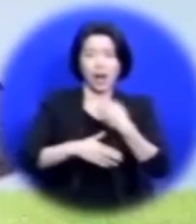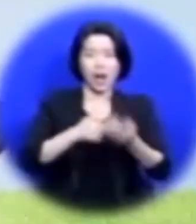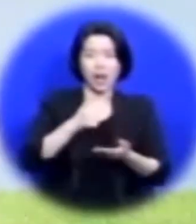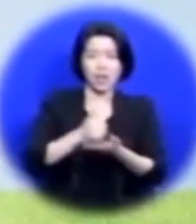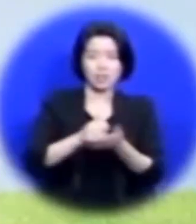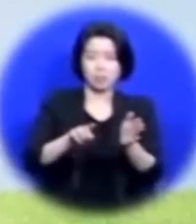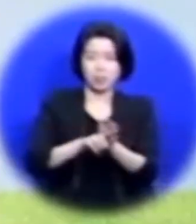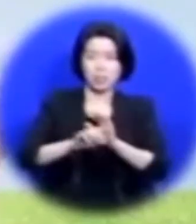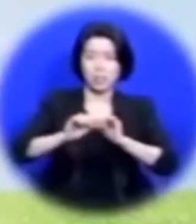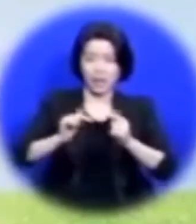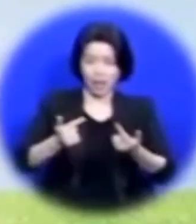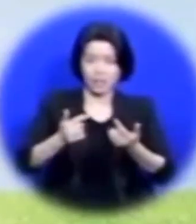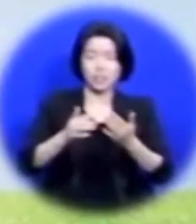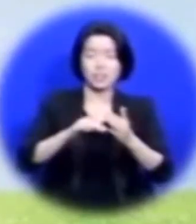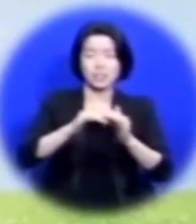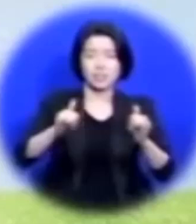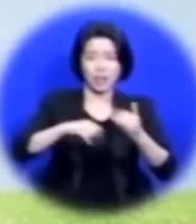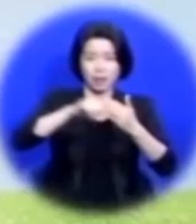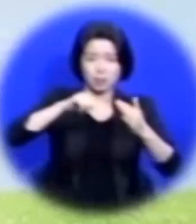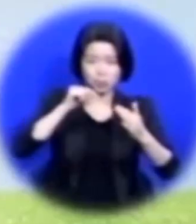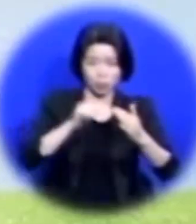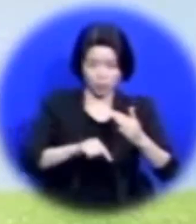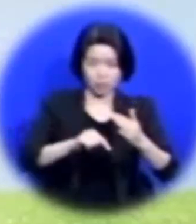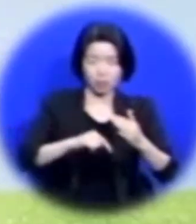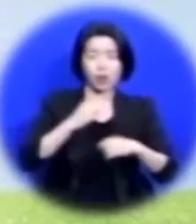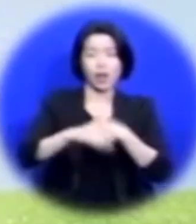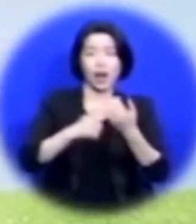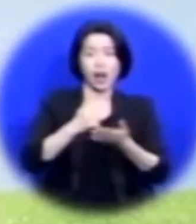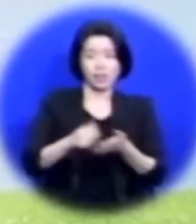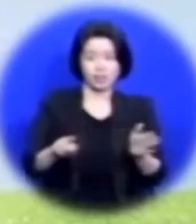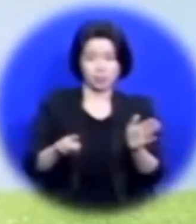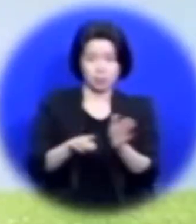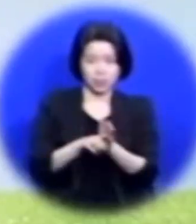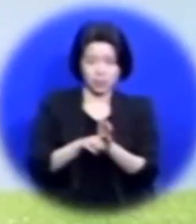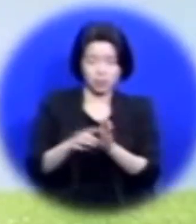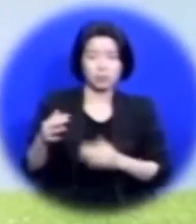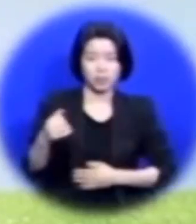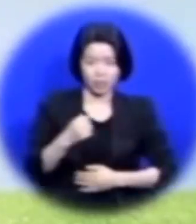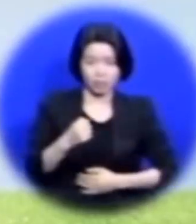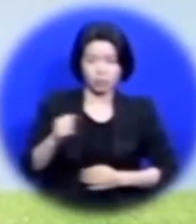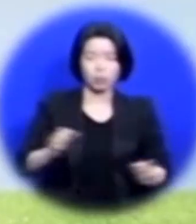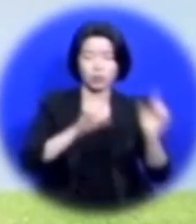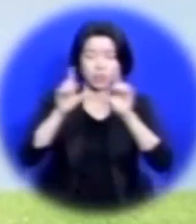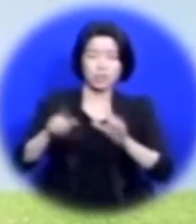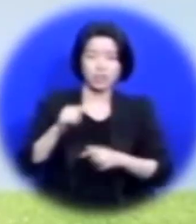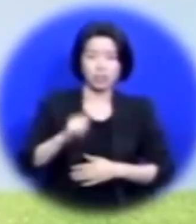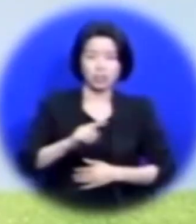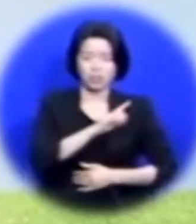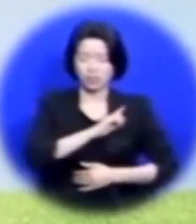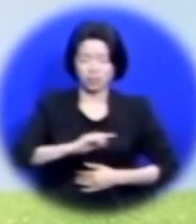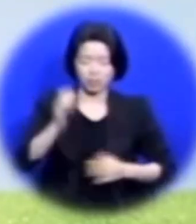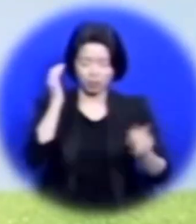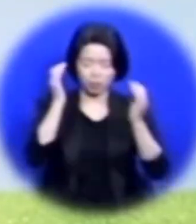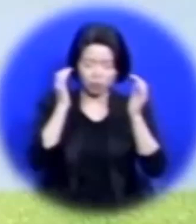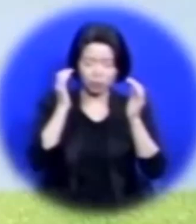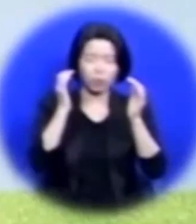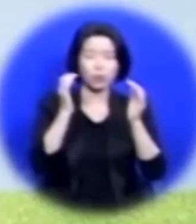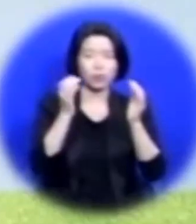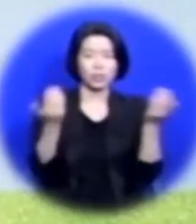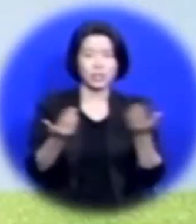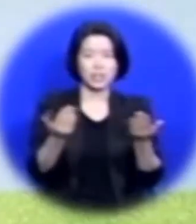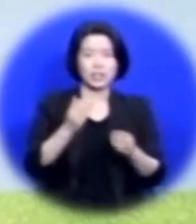사람들 속에서 그 하나님을 믿는 믿음으로 산다는 것이 가장 고통스러운 일 중에